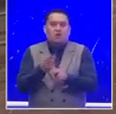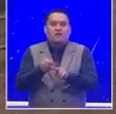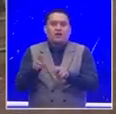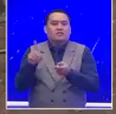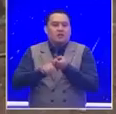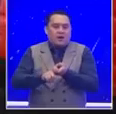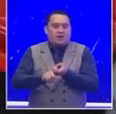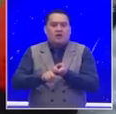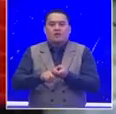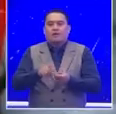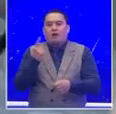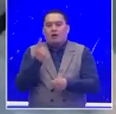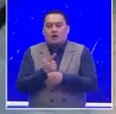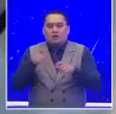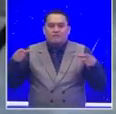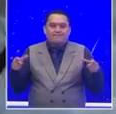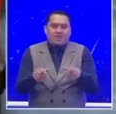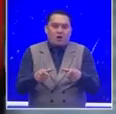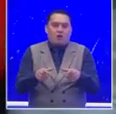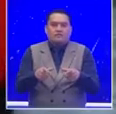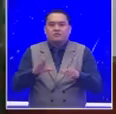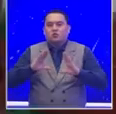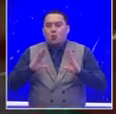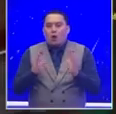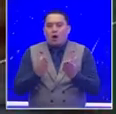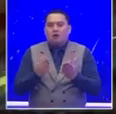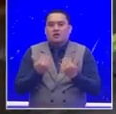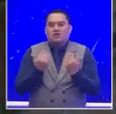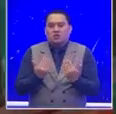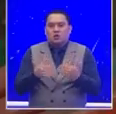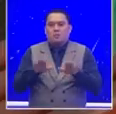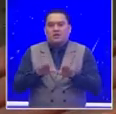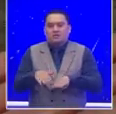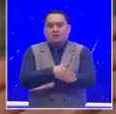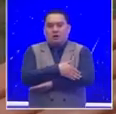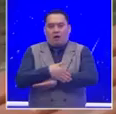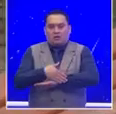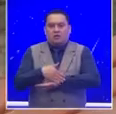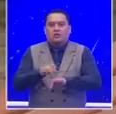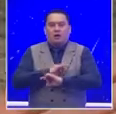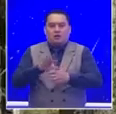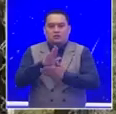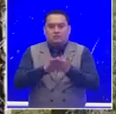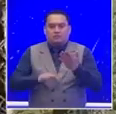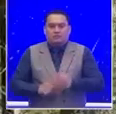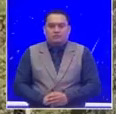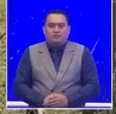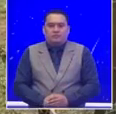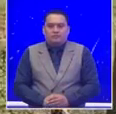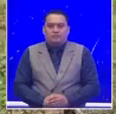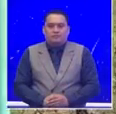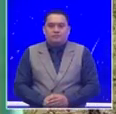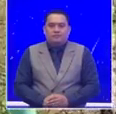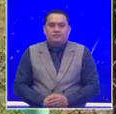связи с республиканским карантином подробнее об эпидемиологической ситуации в данной местности наши корреспонденты узнавали в